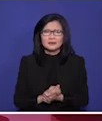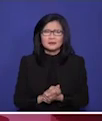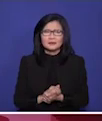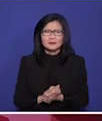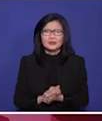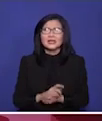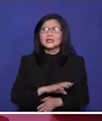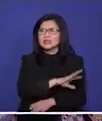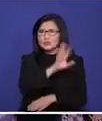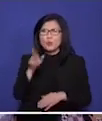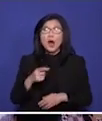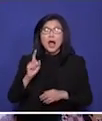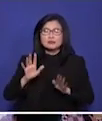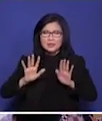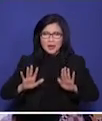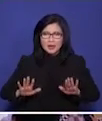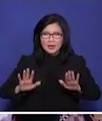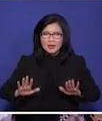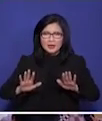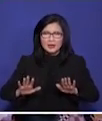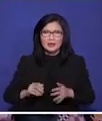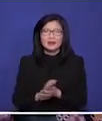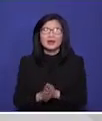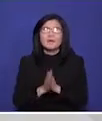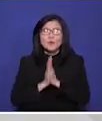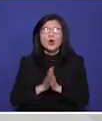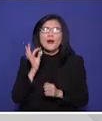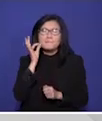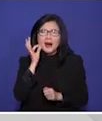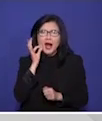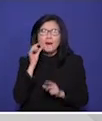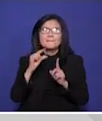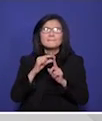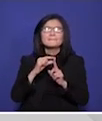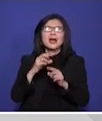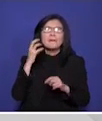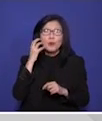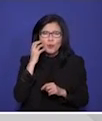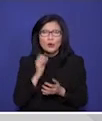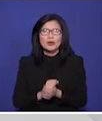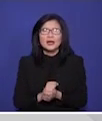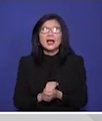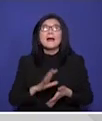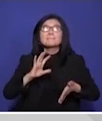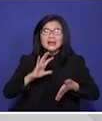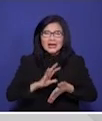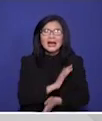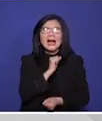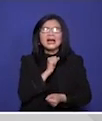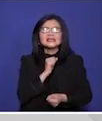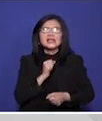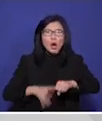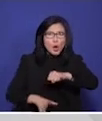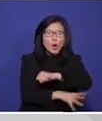kita tidak tenang ya Mohon maaf Pak prabo jadi yang saya maksud tadialah mantan koruptor atau